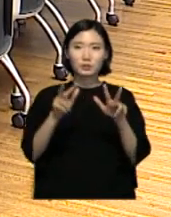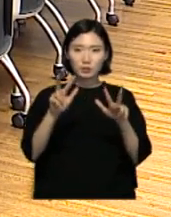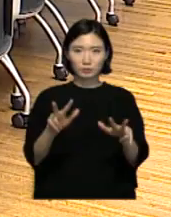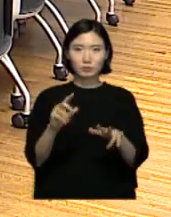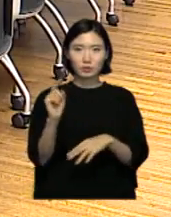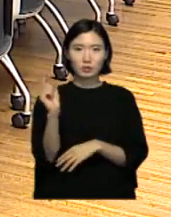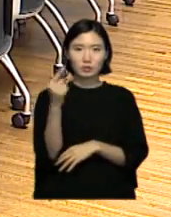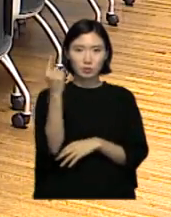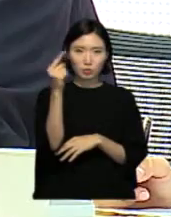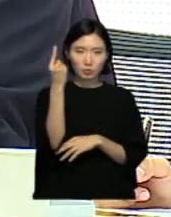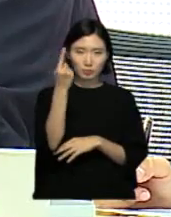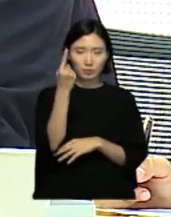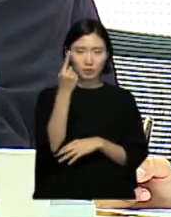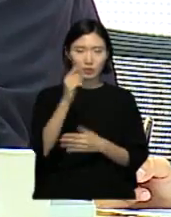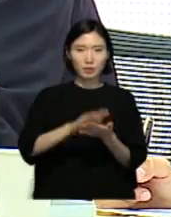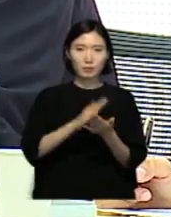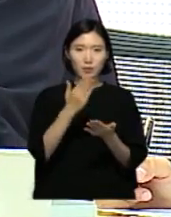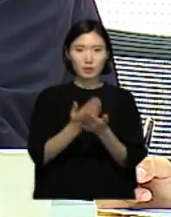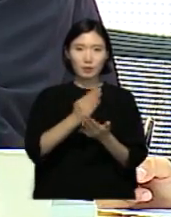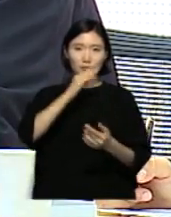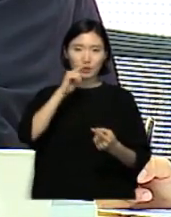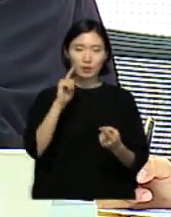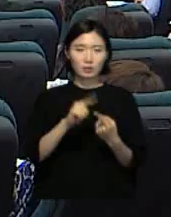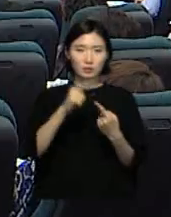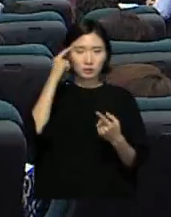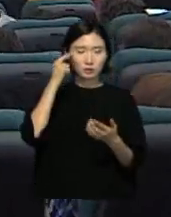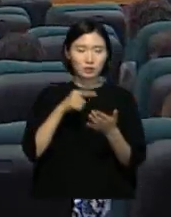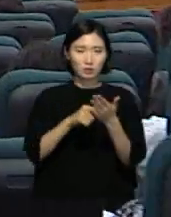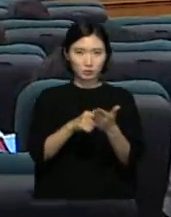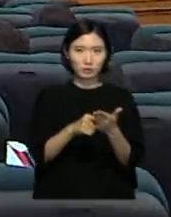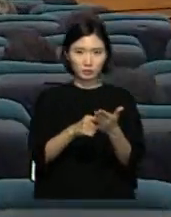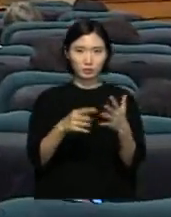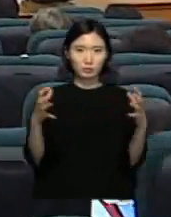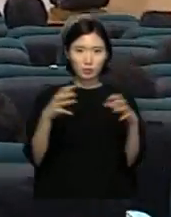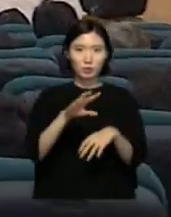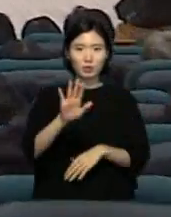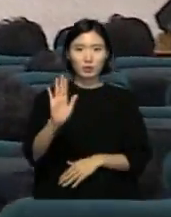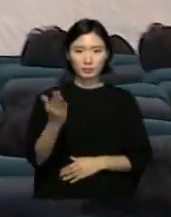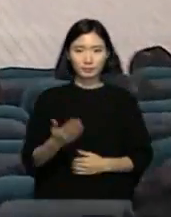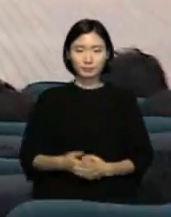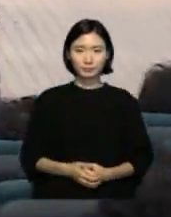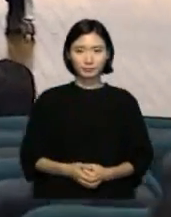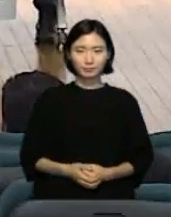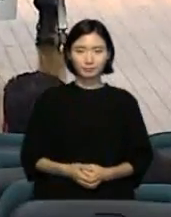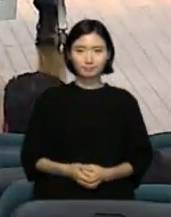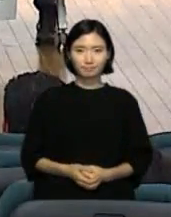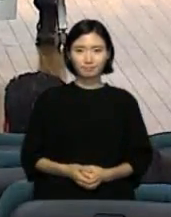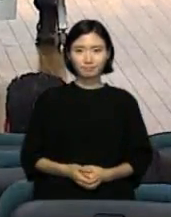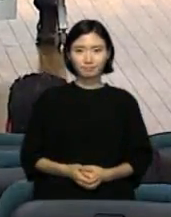전기요금 체계를 개편할 적기라는 데 의견을 함께했습니다. 딜라이브 서울경기 케이블TV 엄종규입니다.